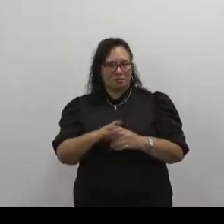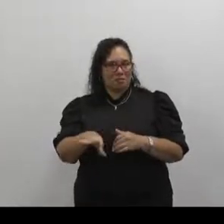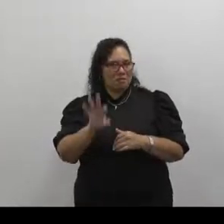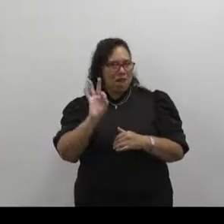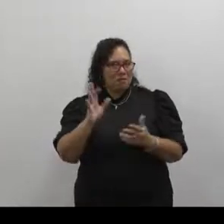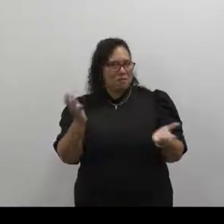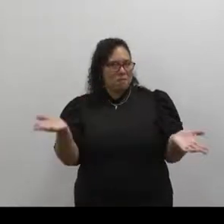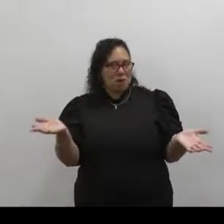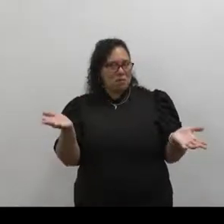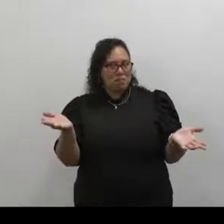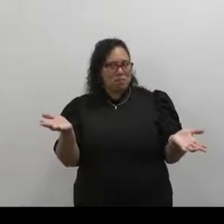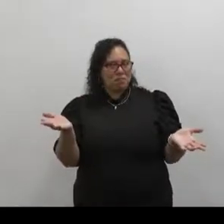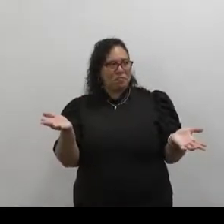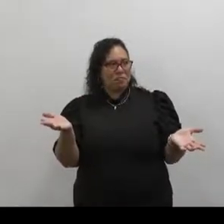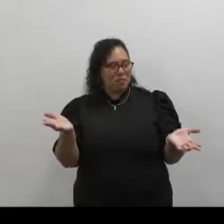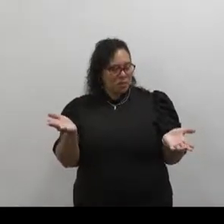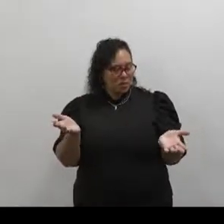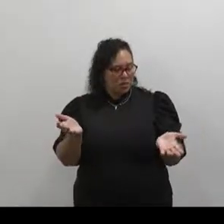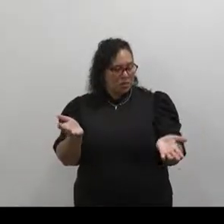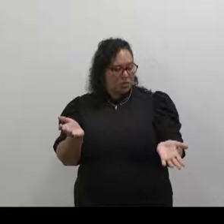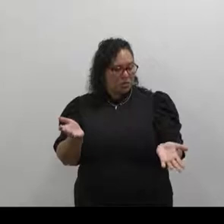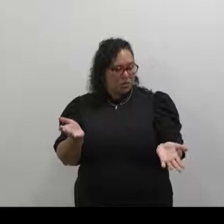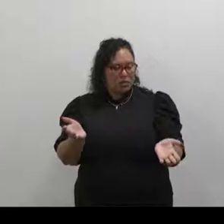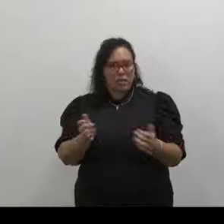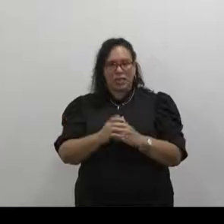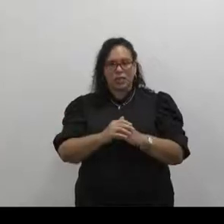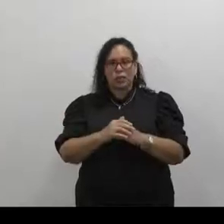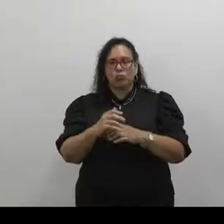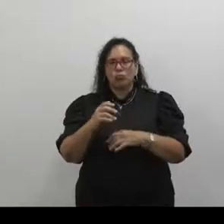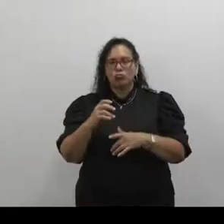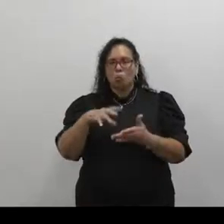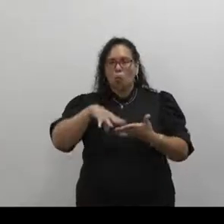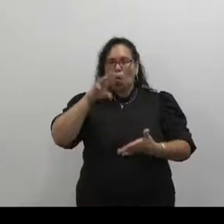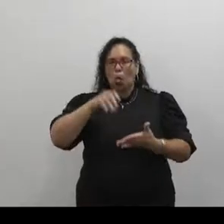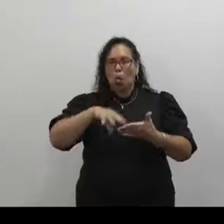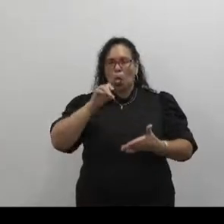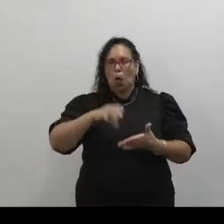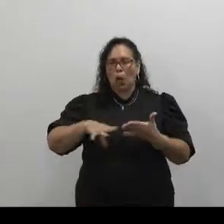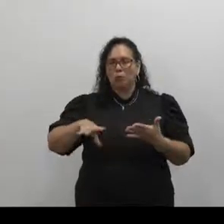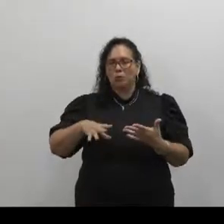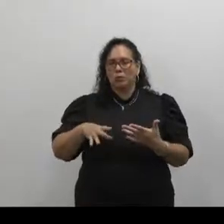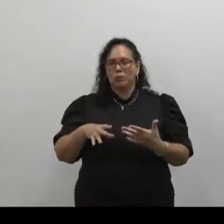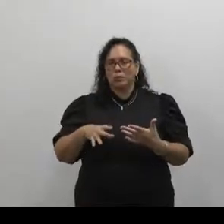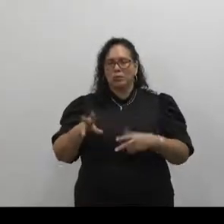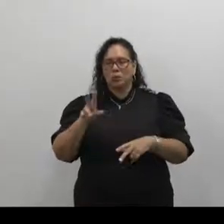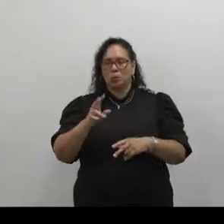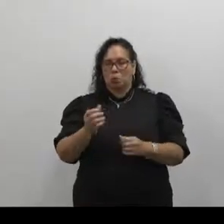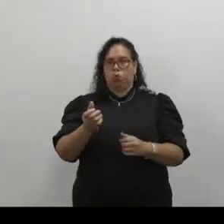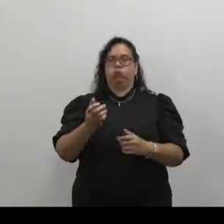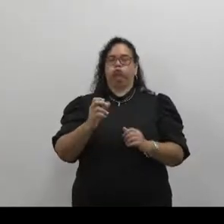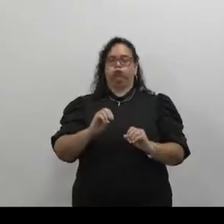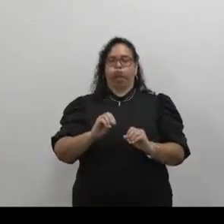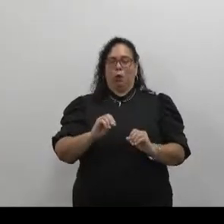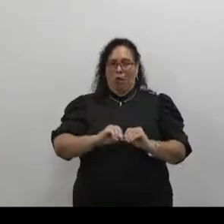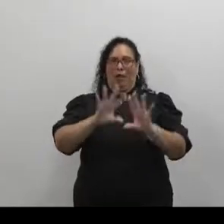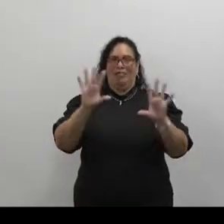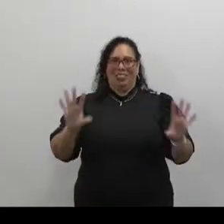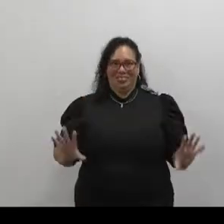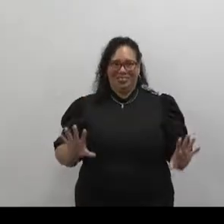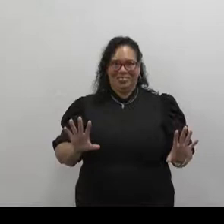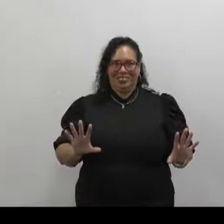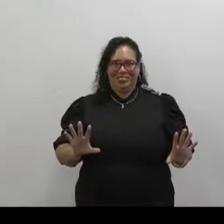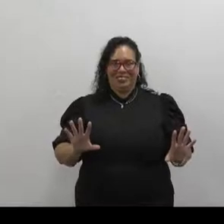tại dương ban rốt ai vậy khơi khá khi nhóm ban bằng hai hai một muốn anh đang chụp chụp tầm đá cá thay một muốn